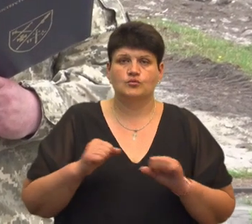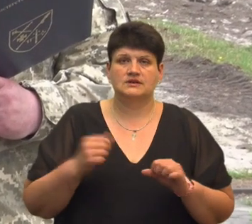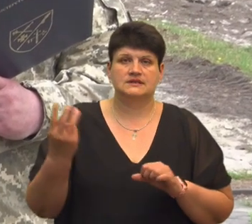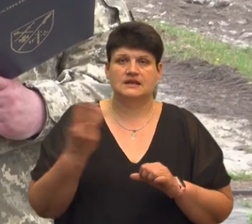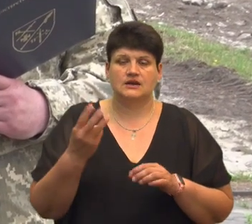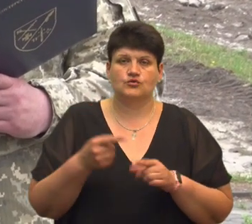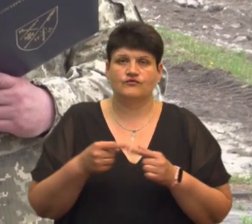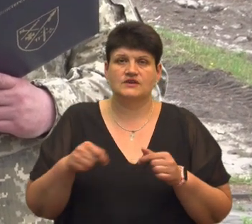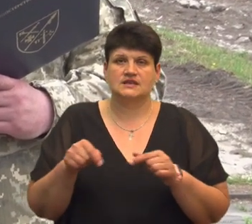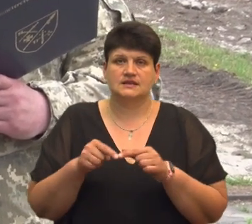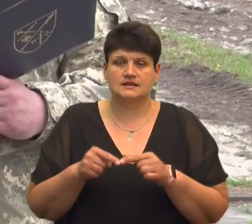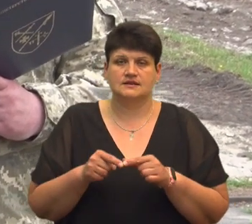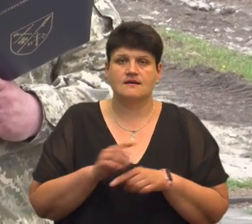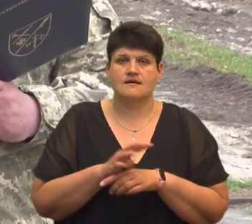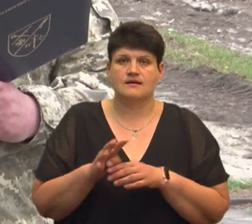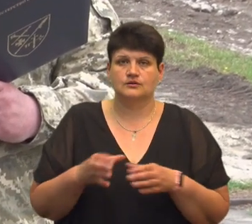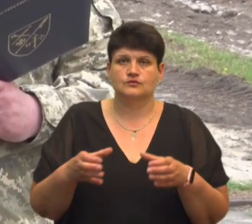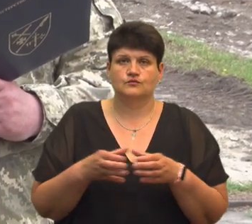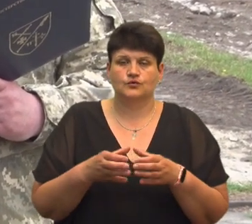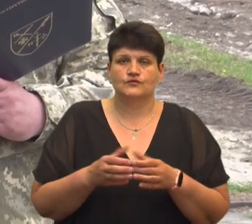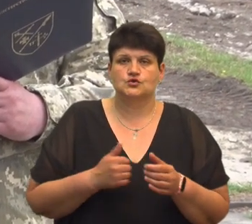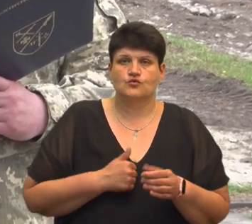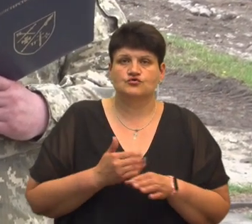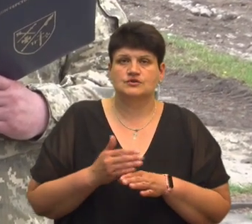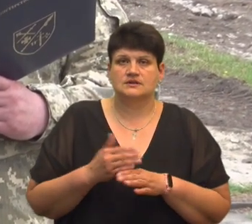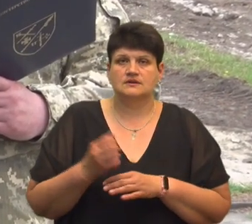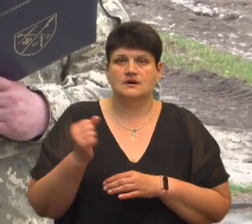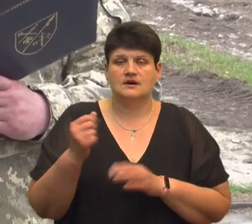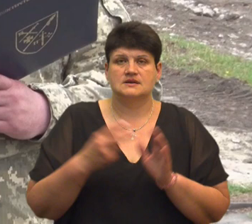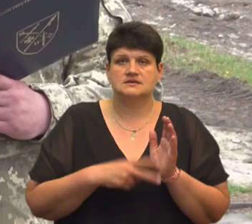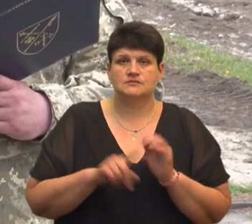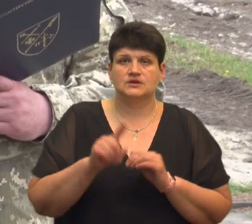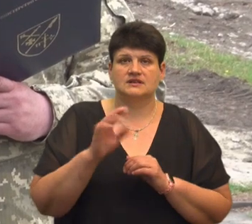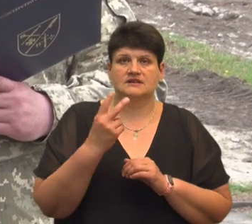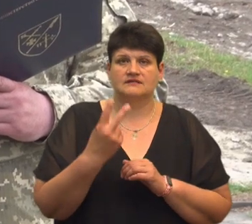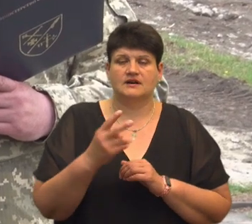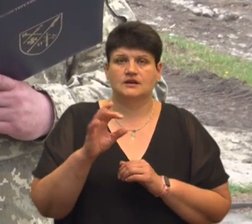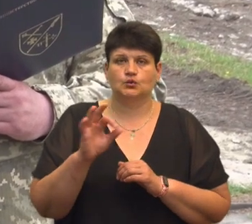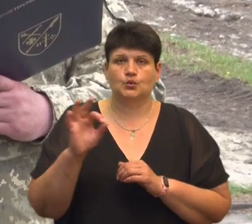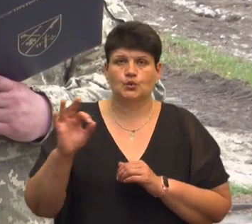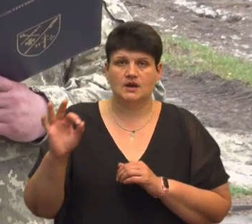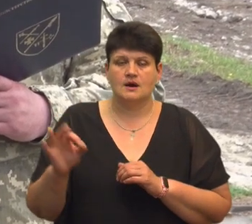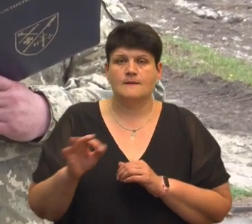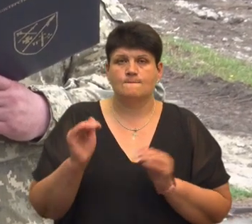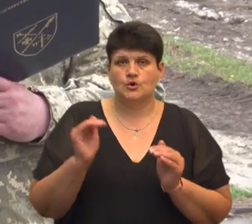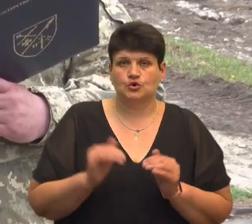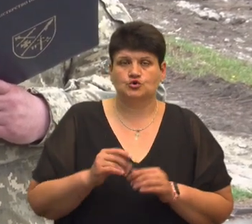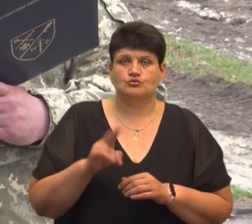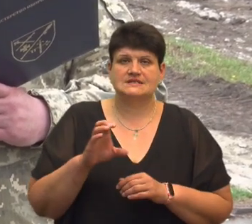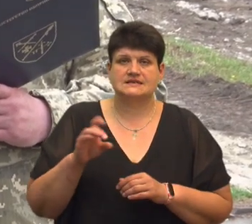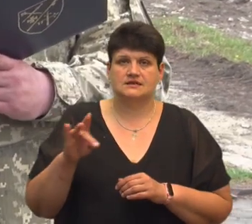3-го відділення зенітно-ракетного взводу військової частини А7120 молодшому сержанту Кузнєцову